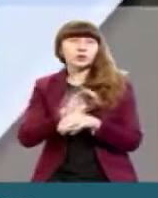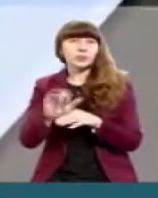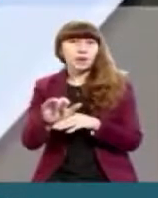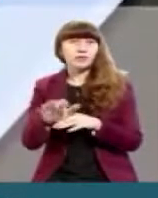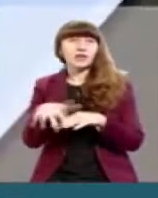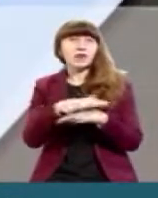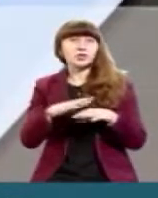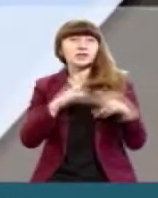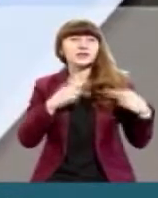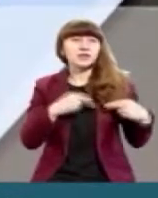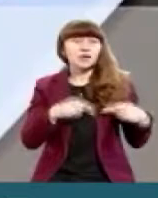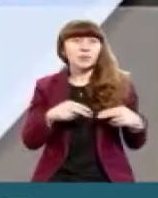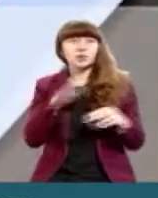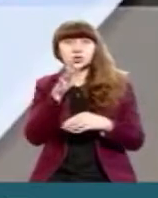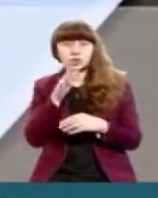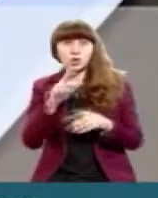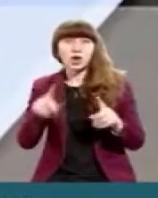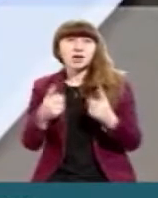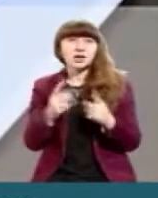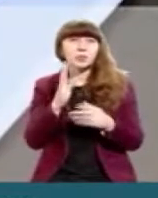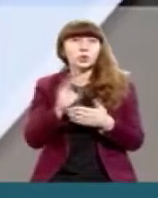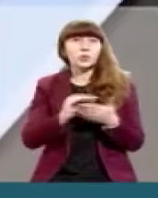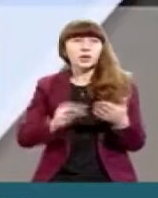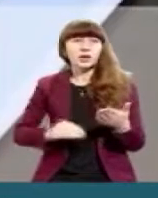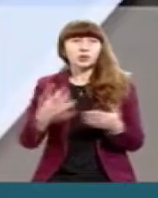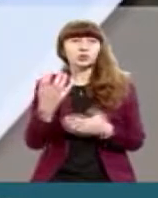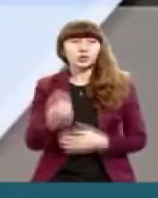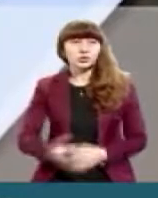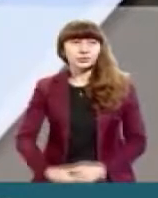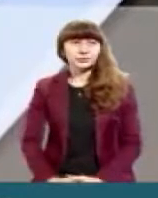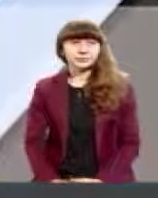мерзімі де ұзартылмақ. Жанар Ержанова, Бақтияр Жантаев, Қостанай телеарнасы.